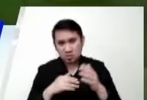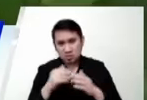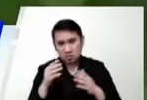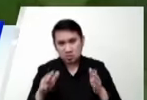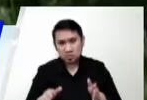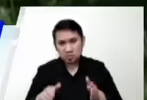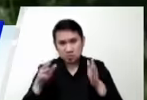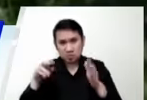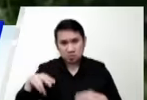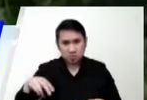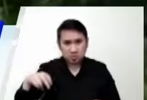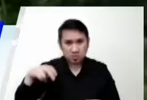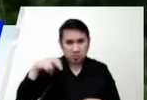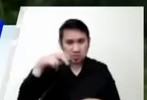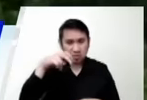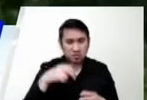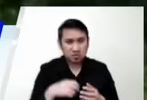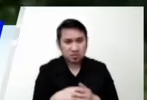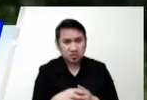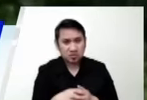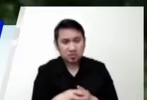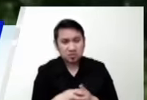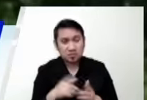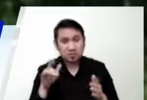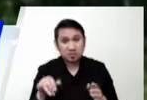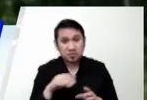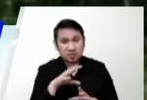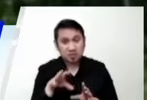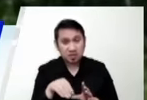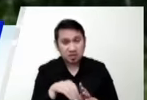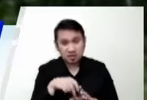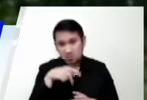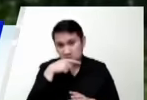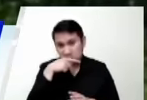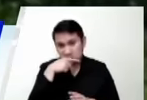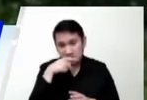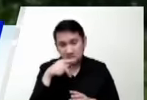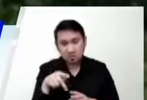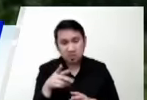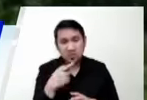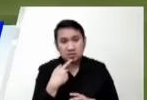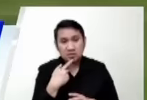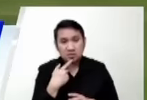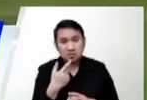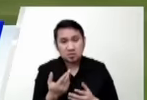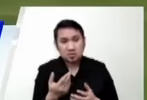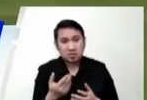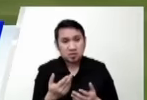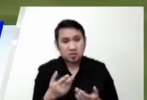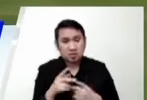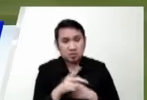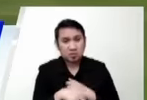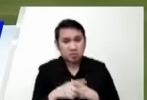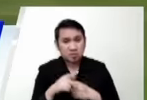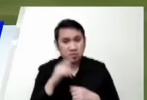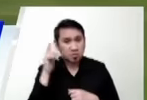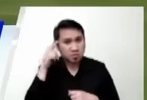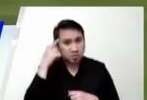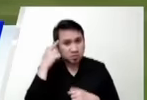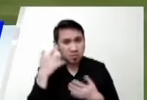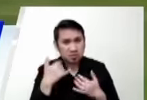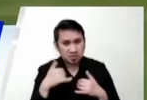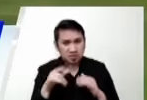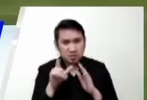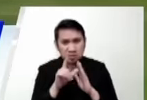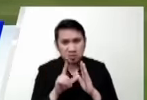mismong burol. Bagamat sakop ng pribadong lote ang mga estruktura, ayon sa Bohol Provincial Government, may mga batas na naglilimita sa